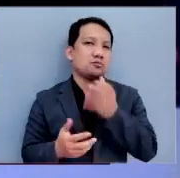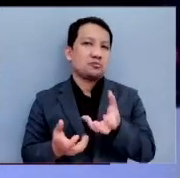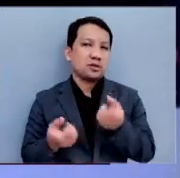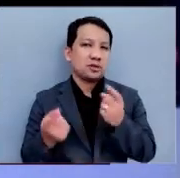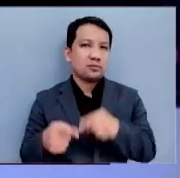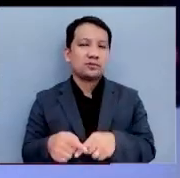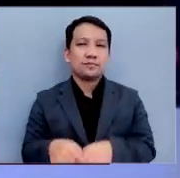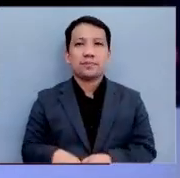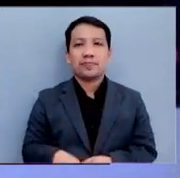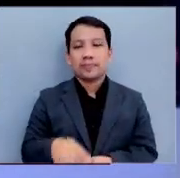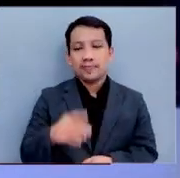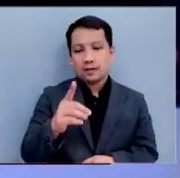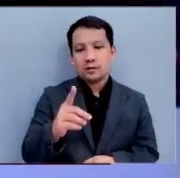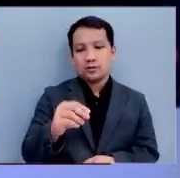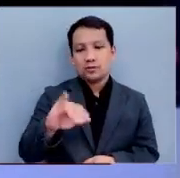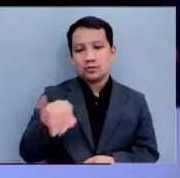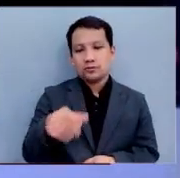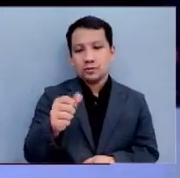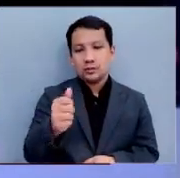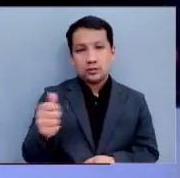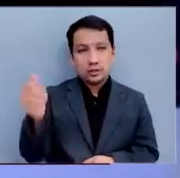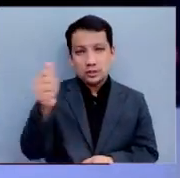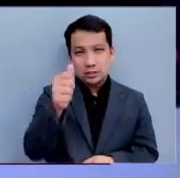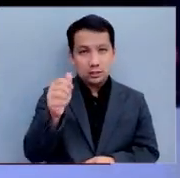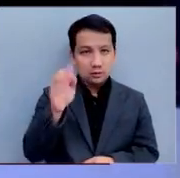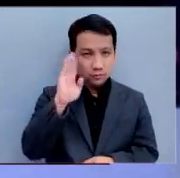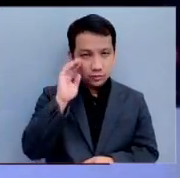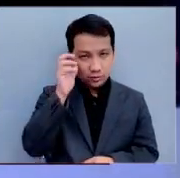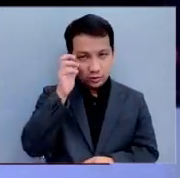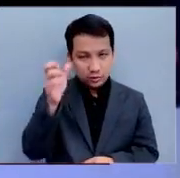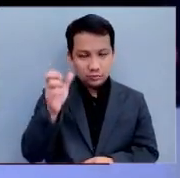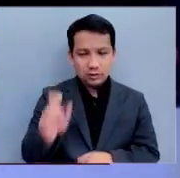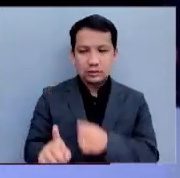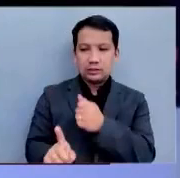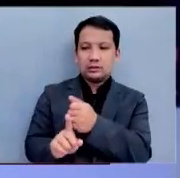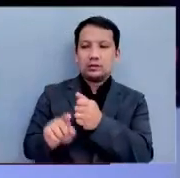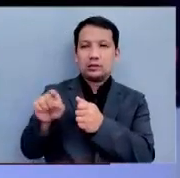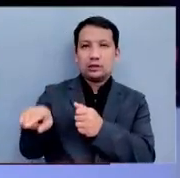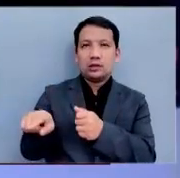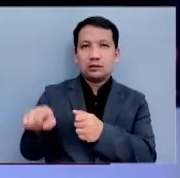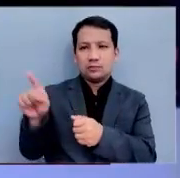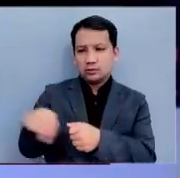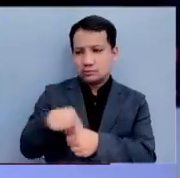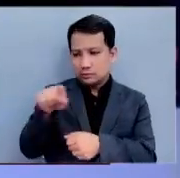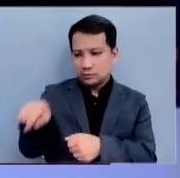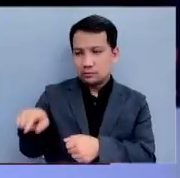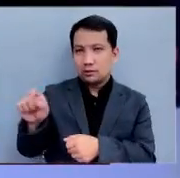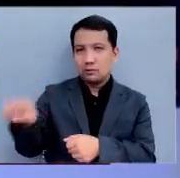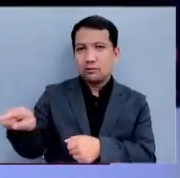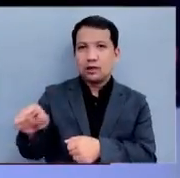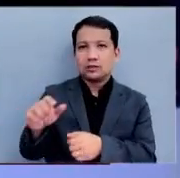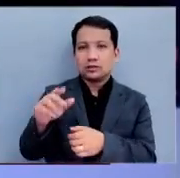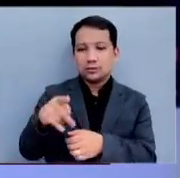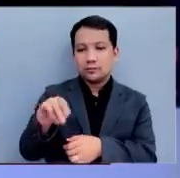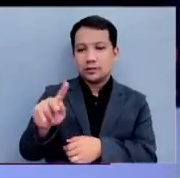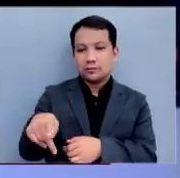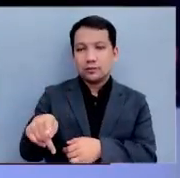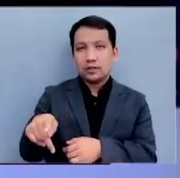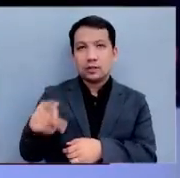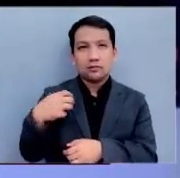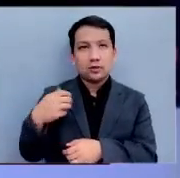Binira ni Justice Secretary Boying Rimulya ang Philippine National Police kaugnay sa umano'y kawalan ng koordinasyon sa Pogo Raid noong